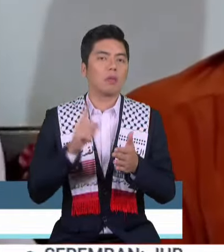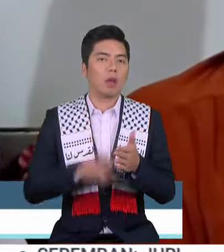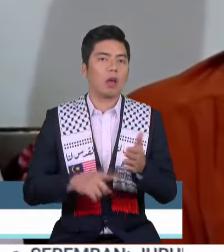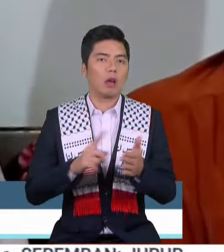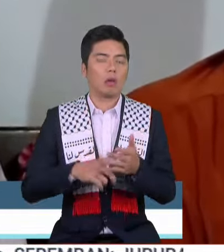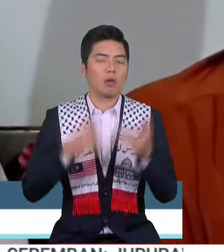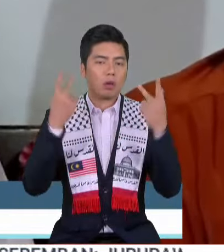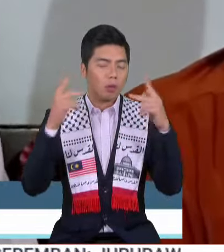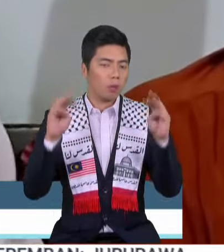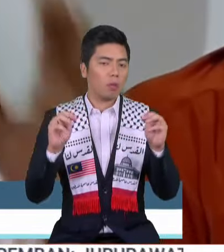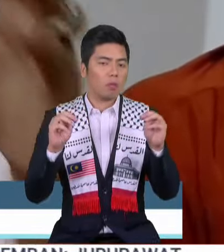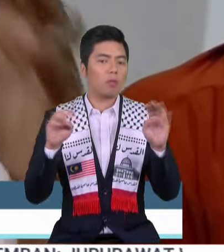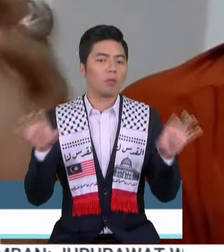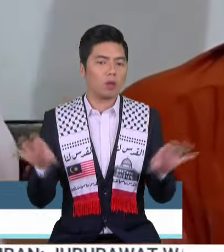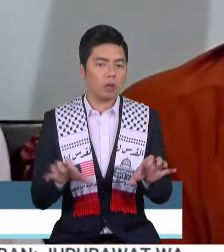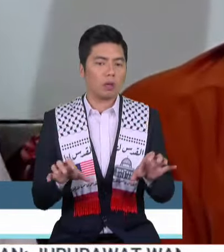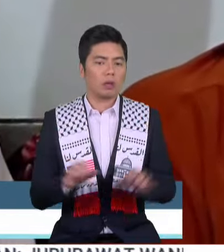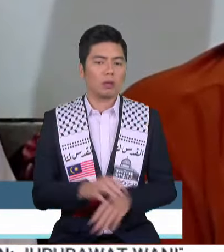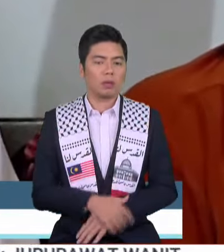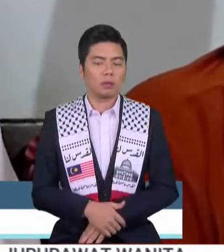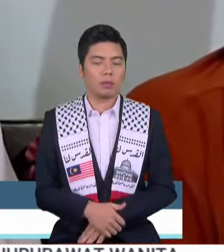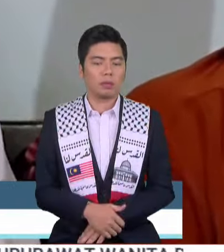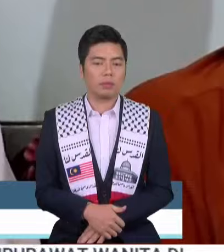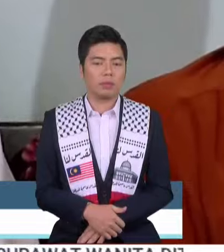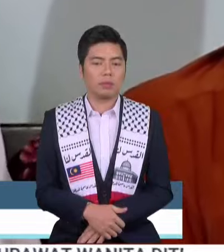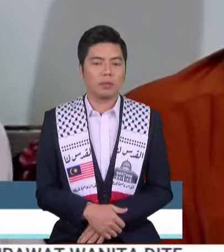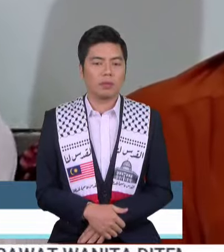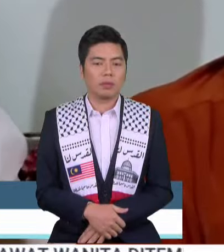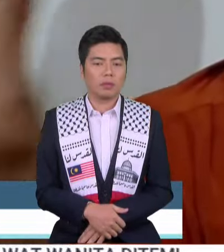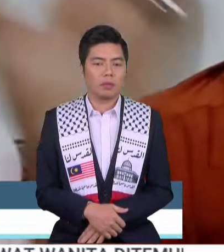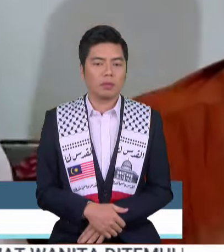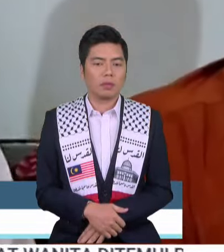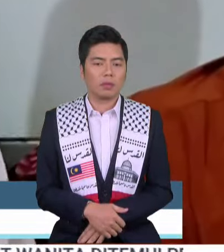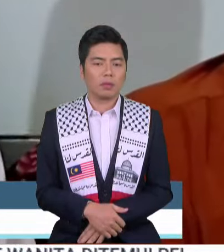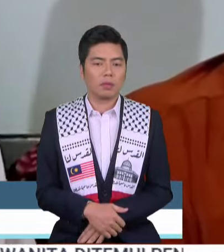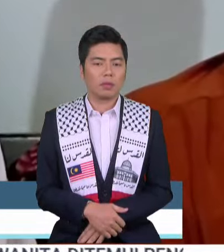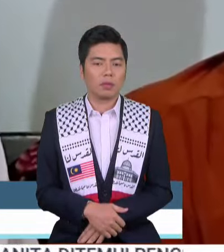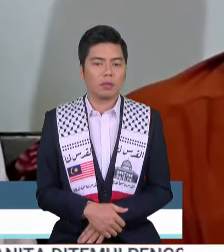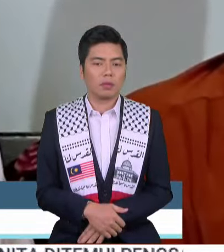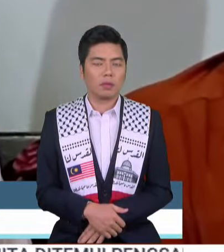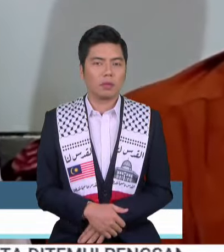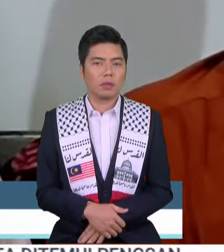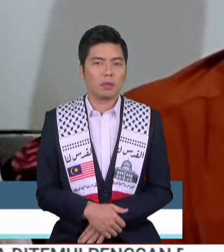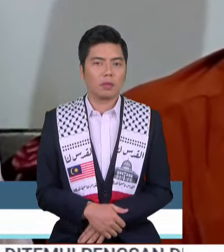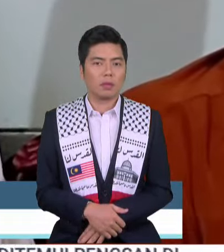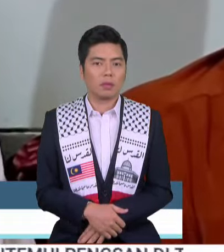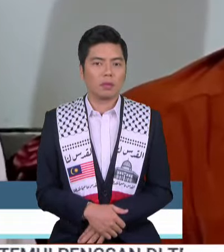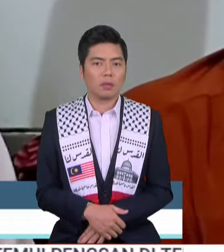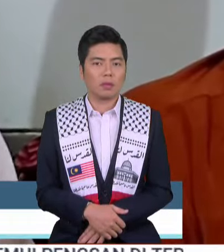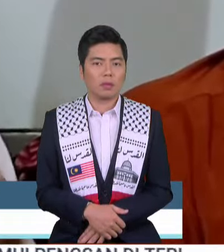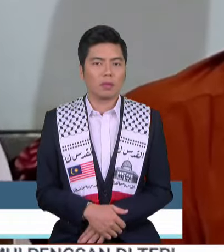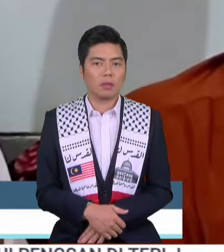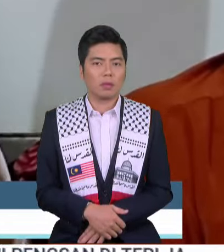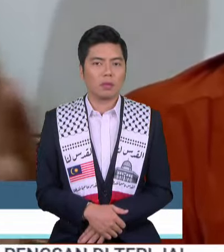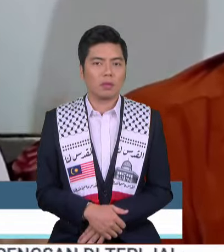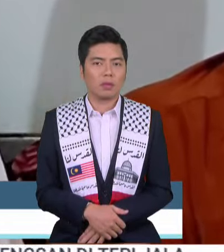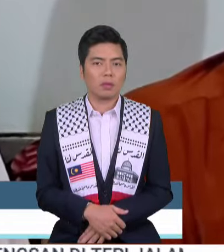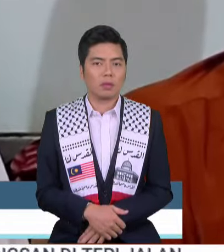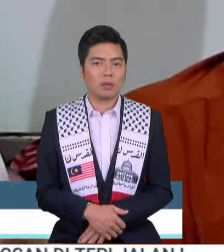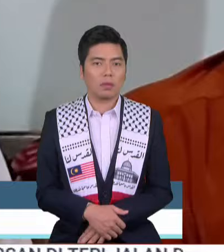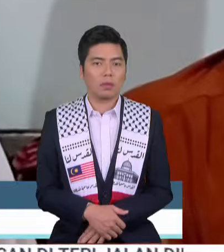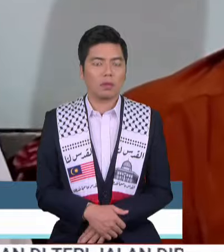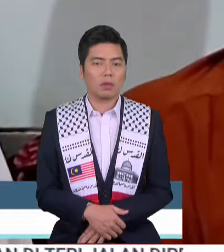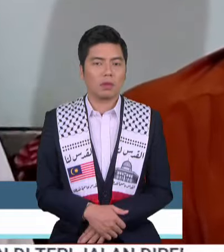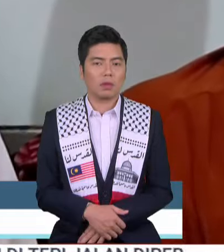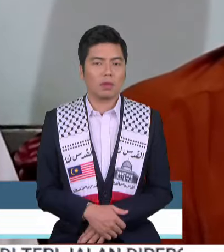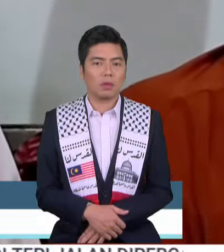bahawa rasuah ini bahaya, jadi kanser kepada masyarakat, maka tentu negara kita ini akan menjadi bebas rasuah dan wang